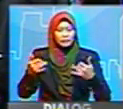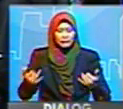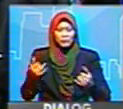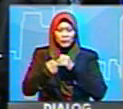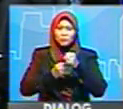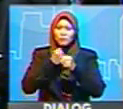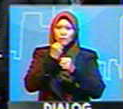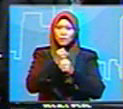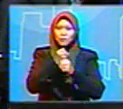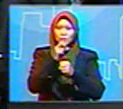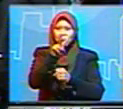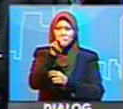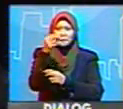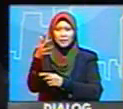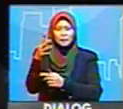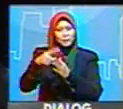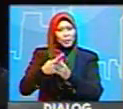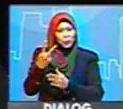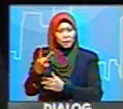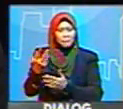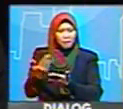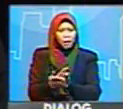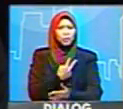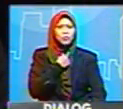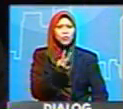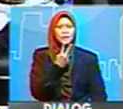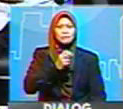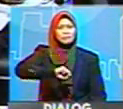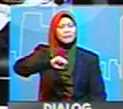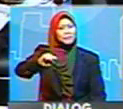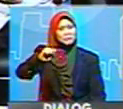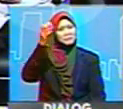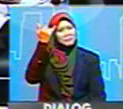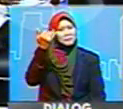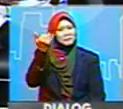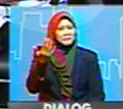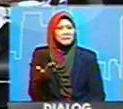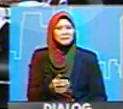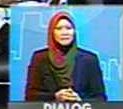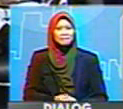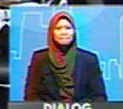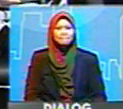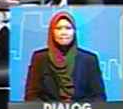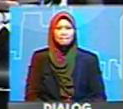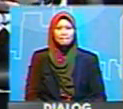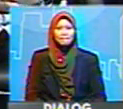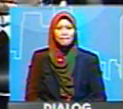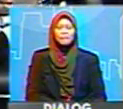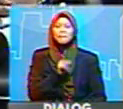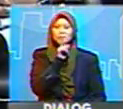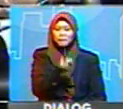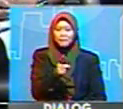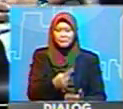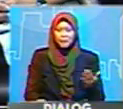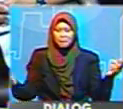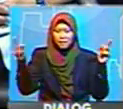bulan kedua dan sekarang baru Datuk benar-benar lantang sebenarnya a apa yang berlaku pada